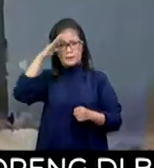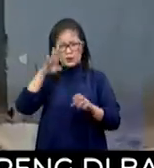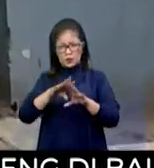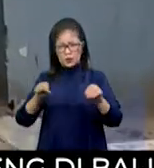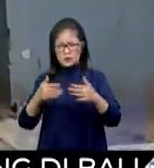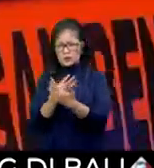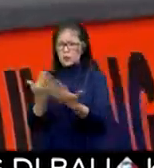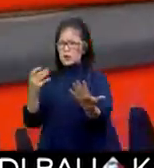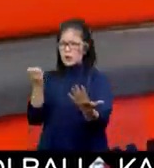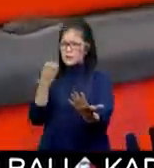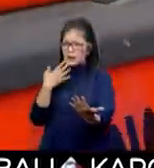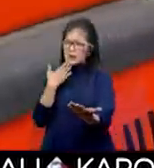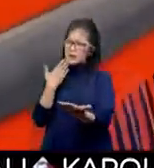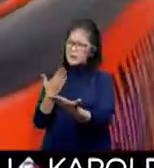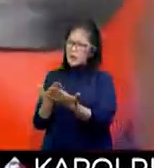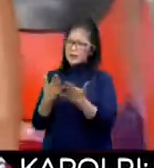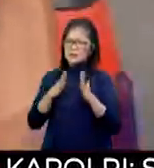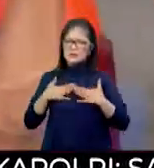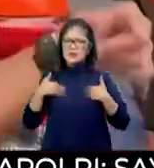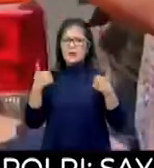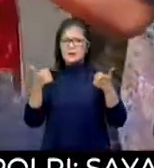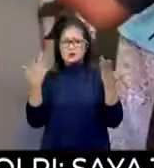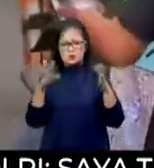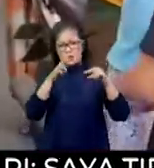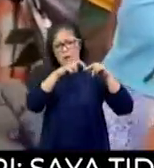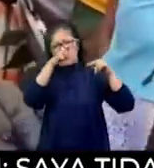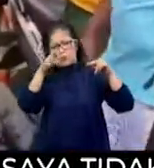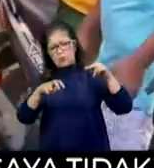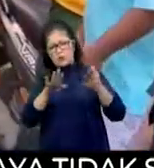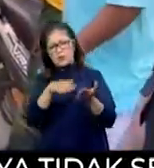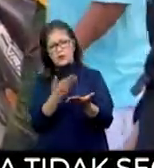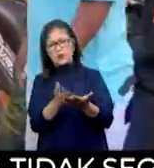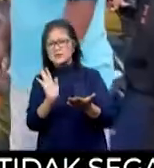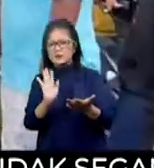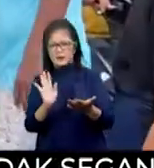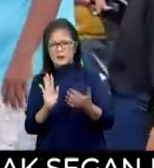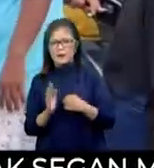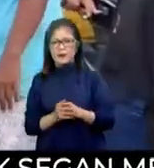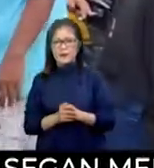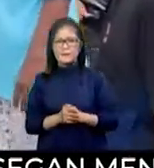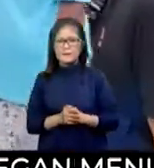menyelamatkan Pemuda tersebut sehingga tidak jatuh korban jiwa dari Pekalongan Jawa Tengah Suryono Soekarno melaporkan